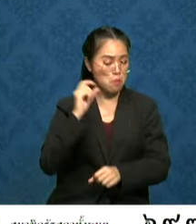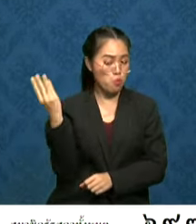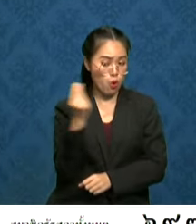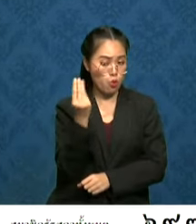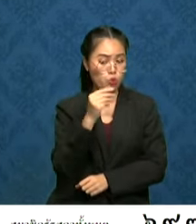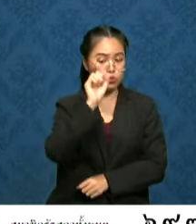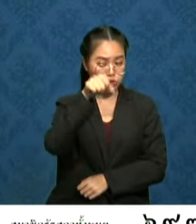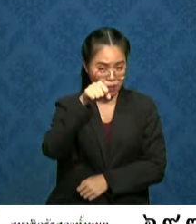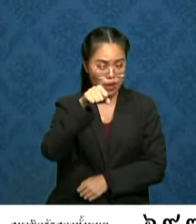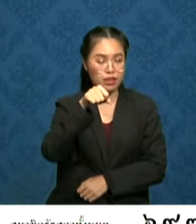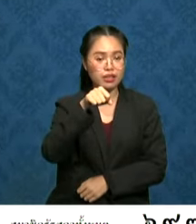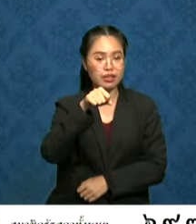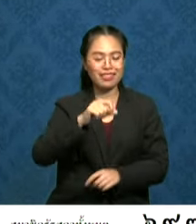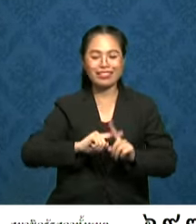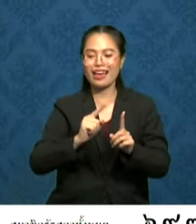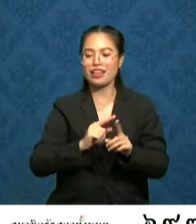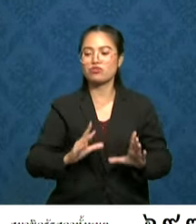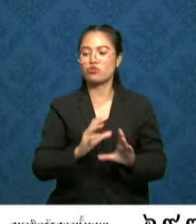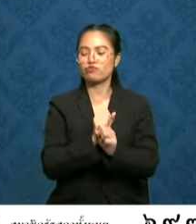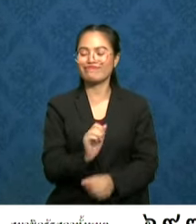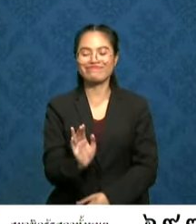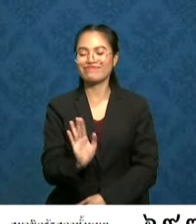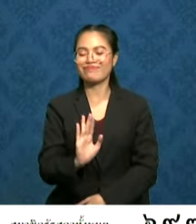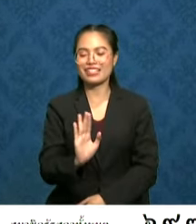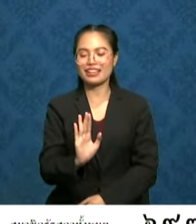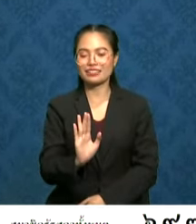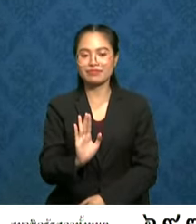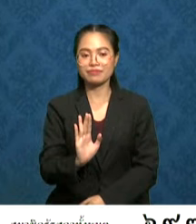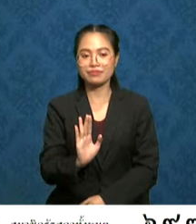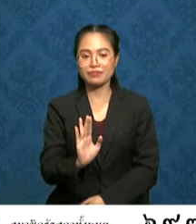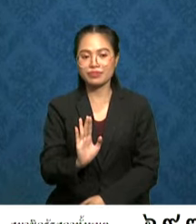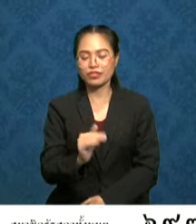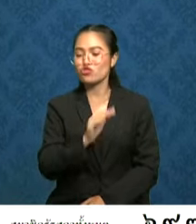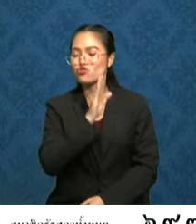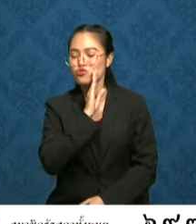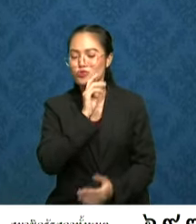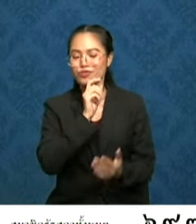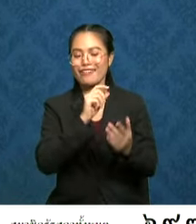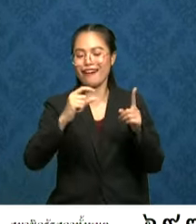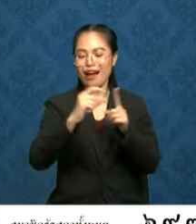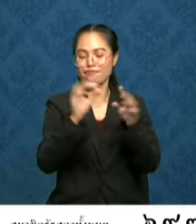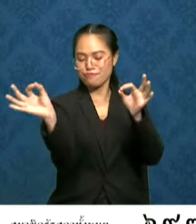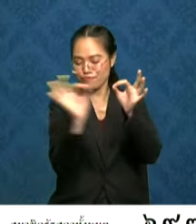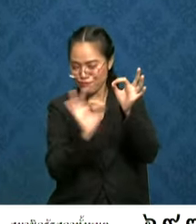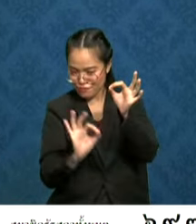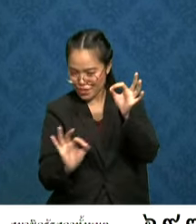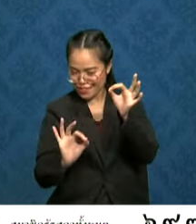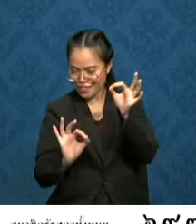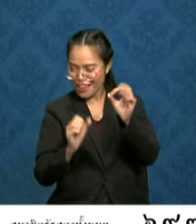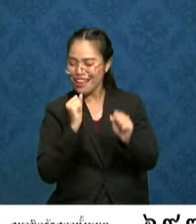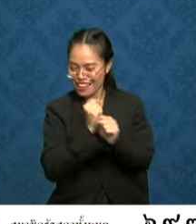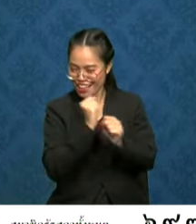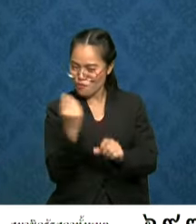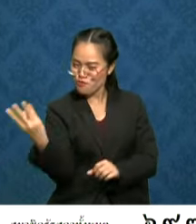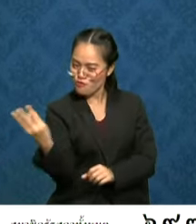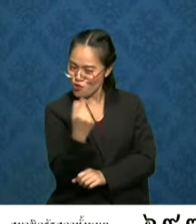ยใช่ไหมคะแต่ไม่ใช่เพราะถึงแม้ว่าจะเขียนไว้สวยหรูห้อยท้ายว่าจะทำโดยเร็วที่สุ